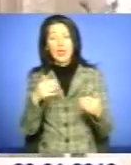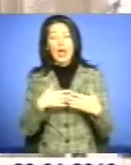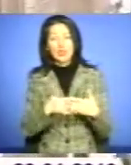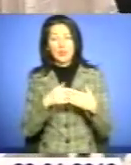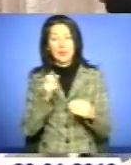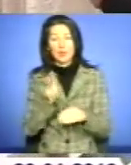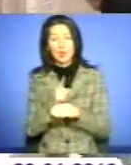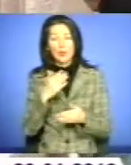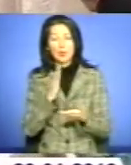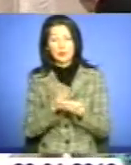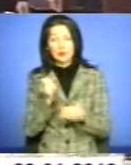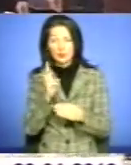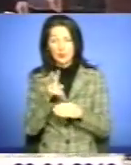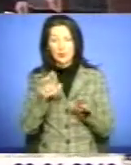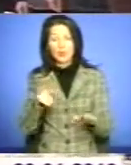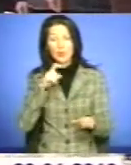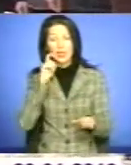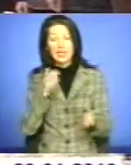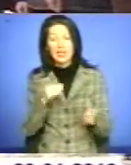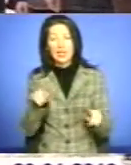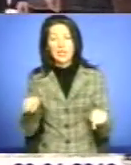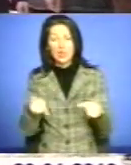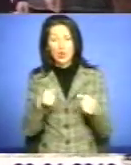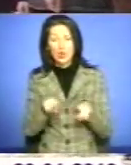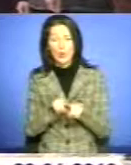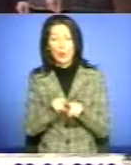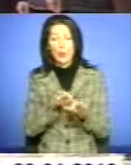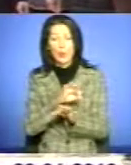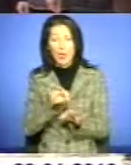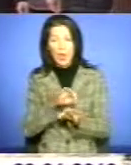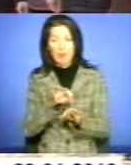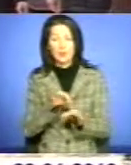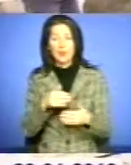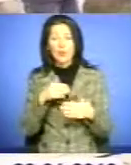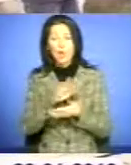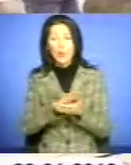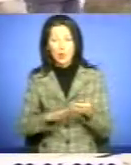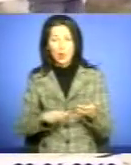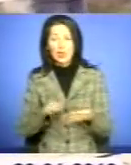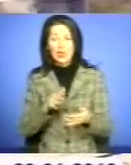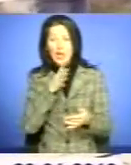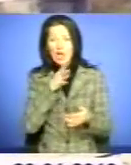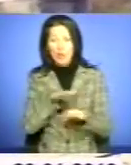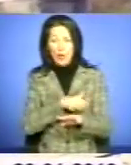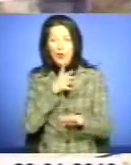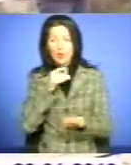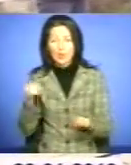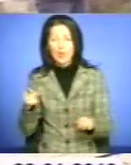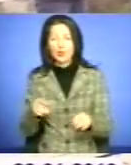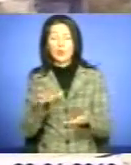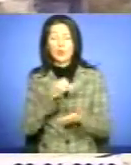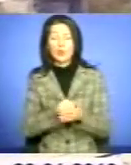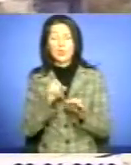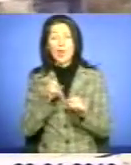вони впроваджують схожі проекти. Учасники благодійної ініціативи «Героїка» впродовж тривалого часу займаються популяризацією збройної боротьби